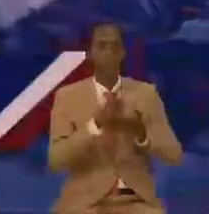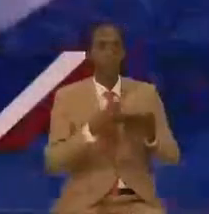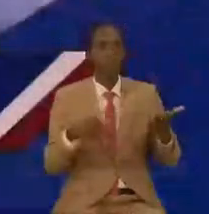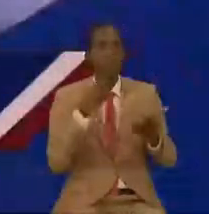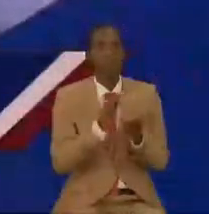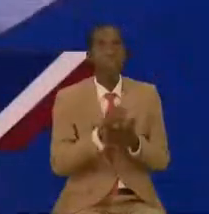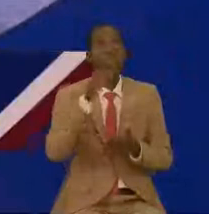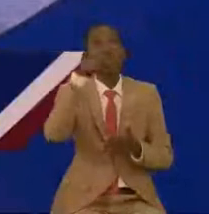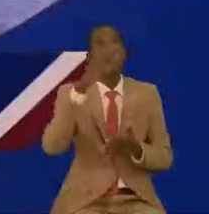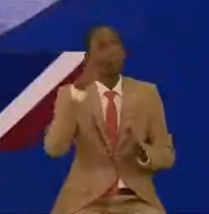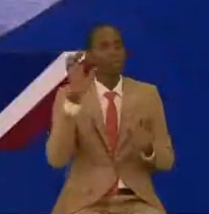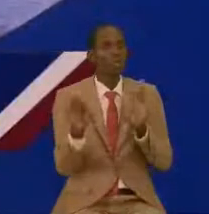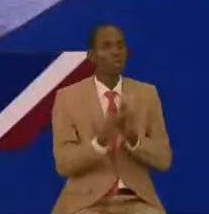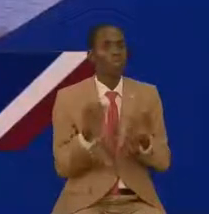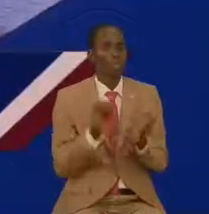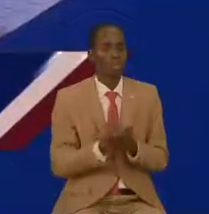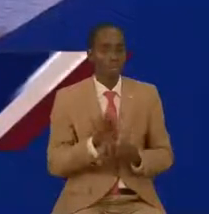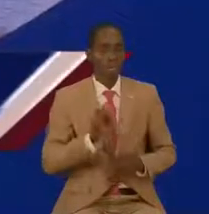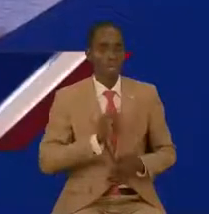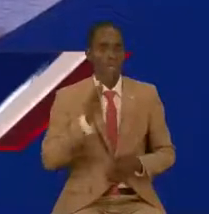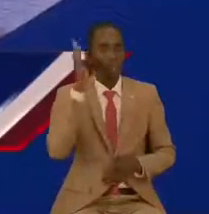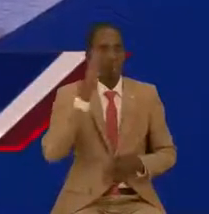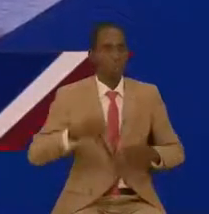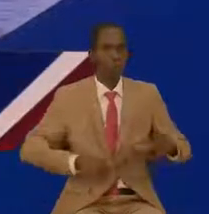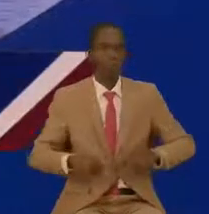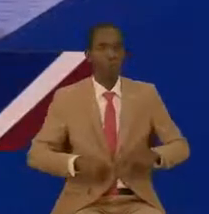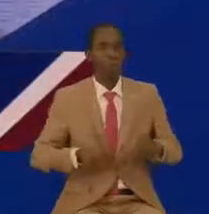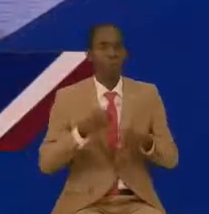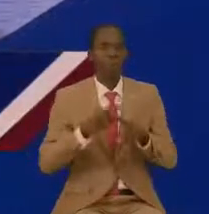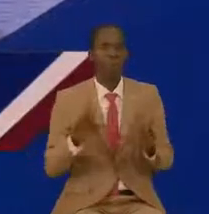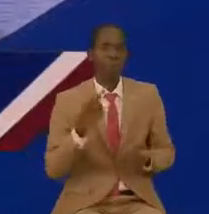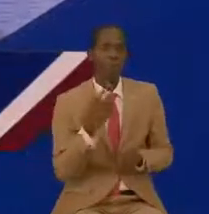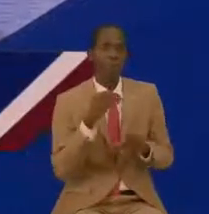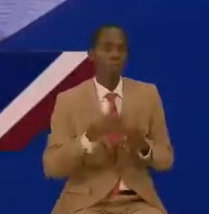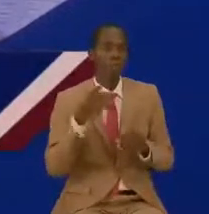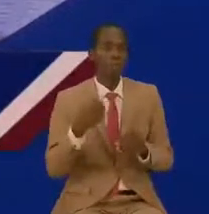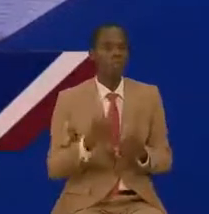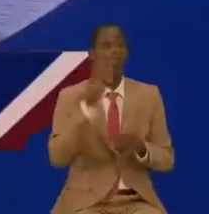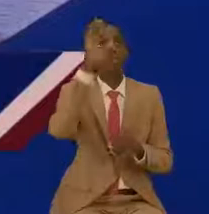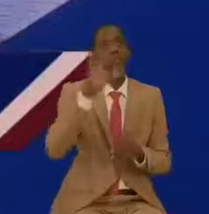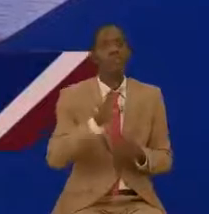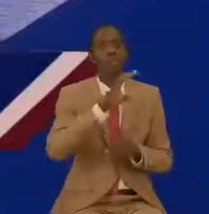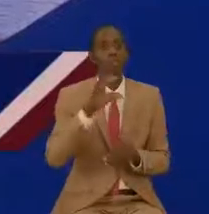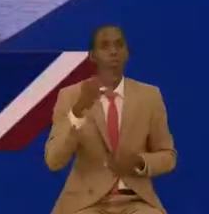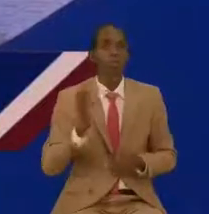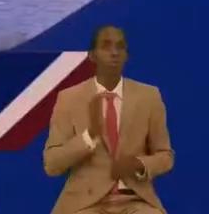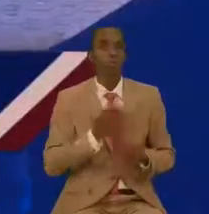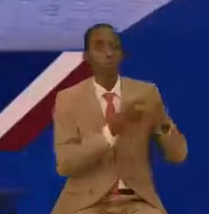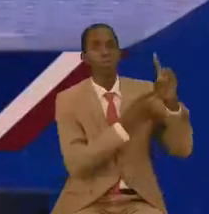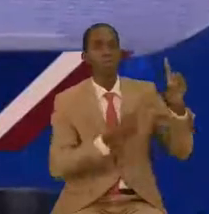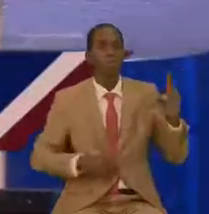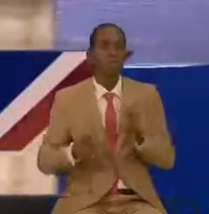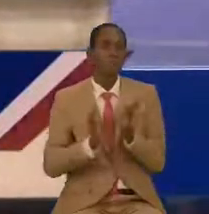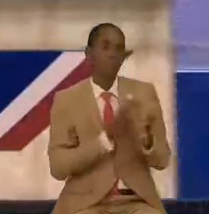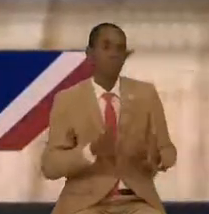verset, disant que pour ce qui me concerne, loin de moi la pensée de me glorifier d'autre chose que de la croix de